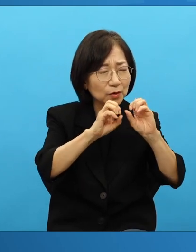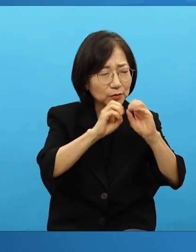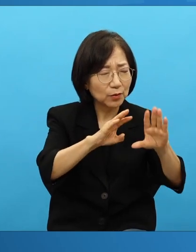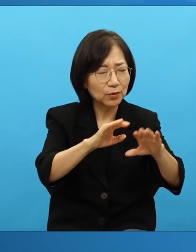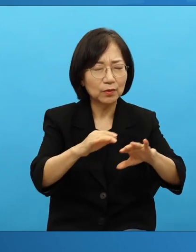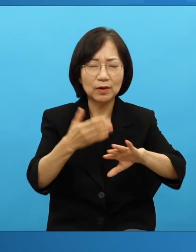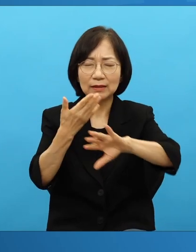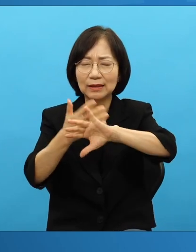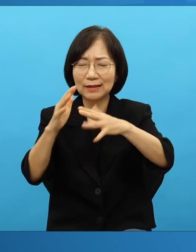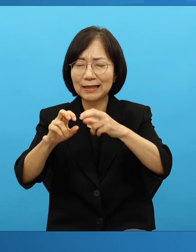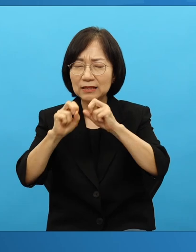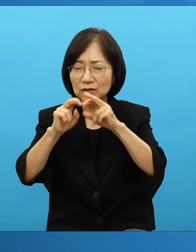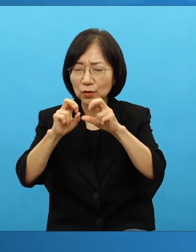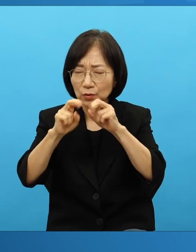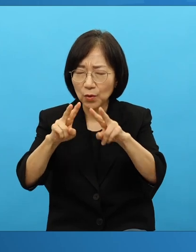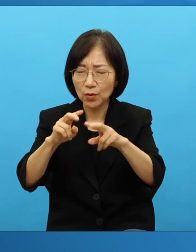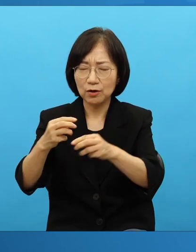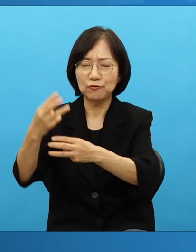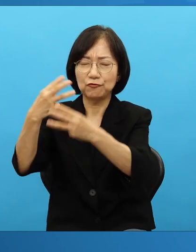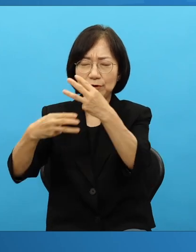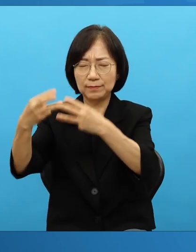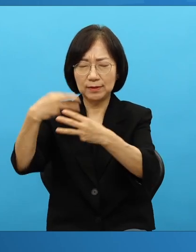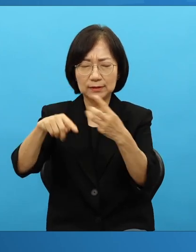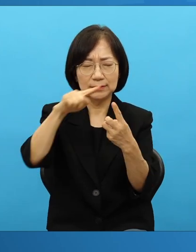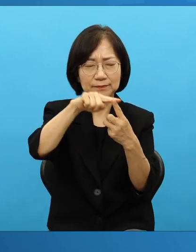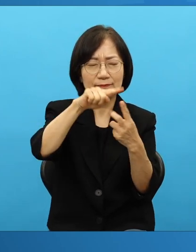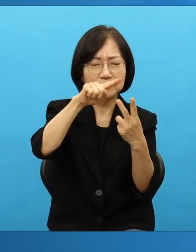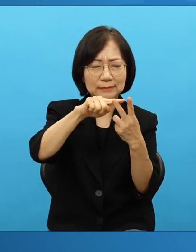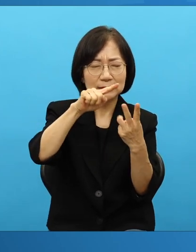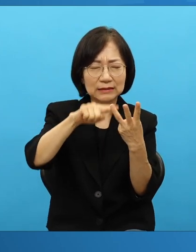렘넌트 경제를 누리게 하옵소서.